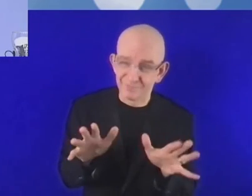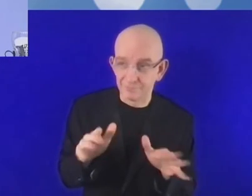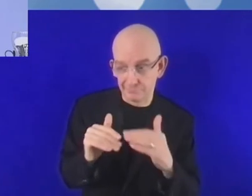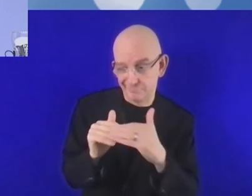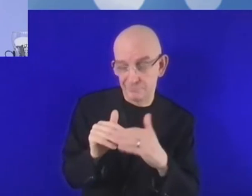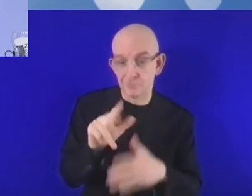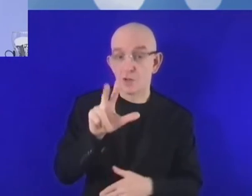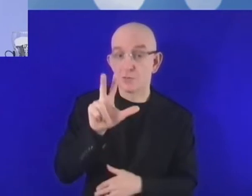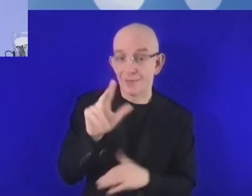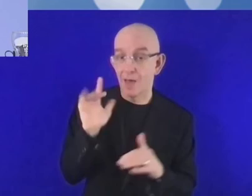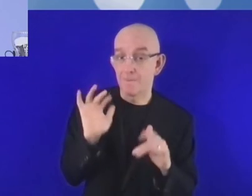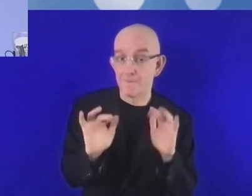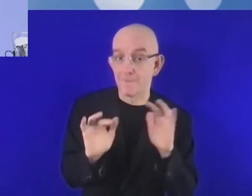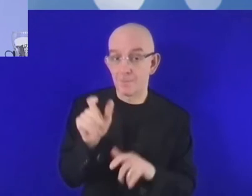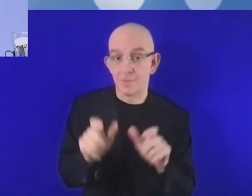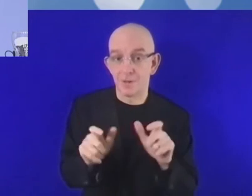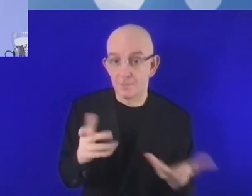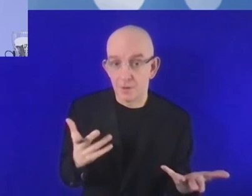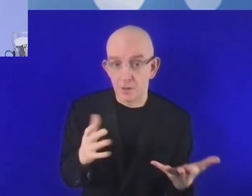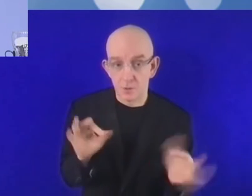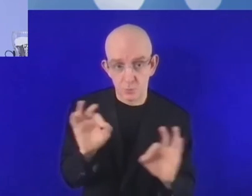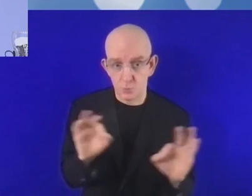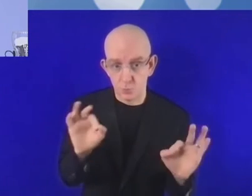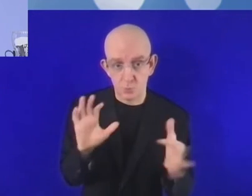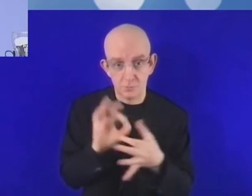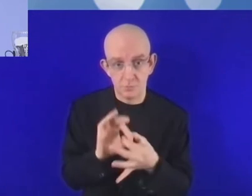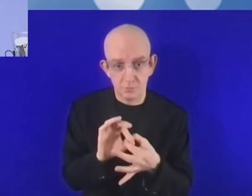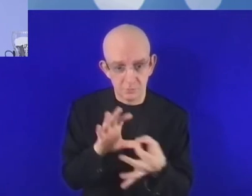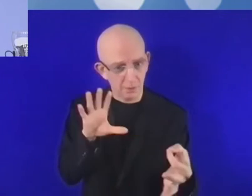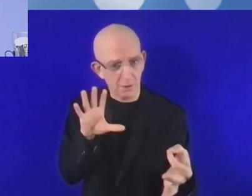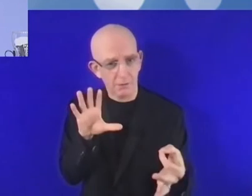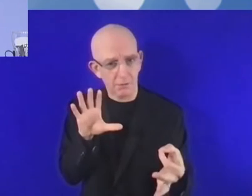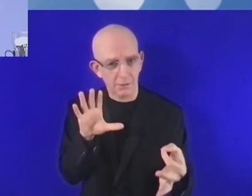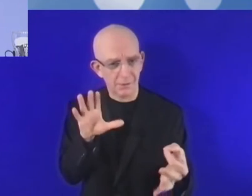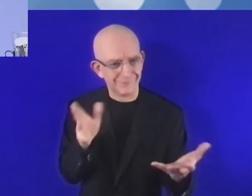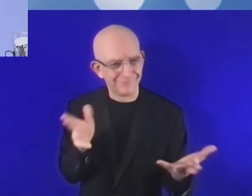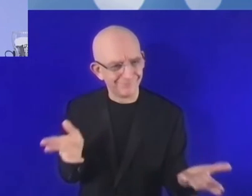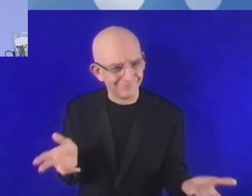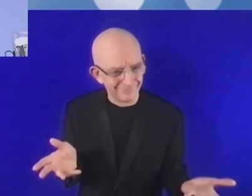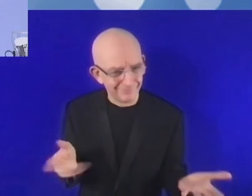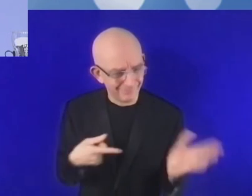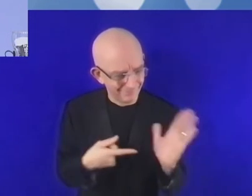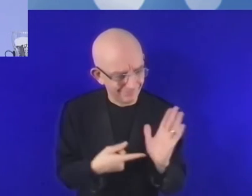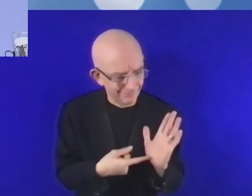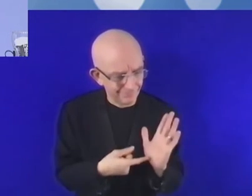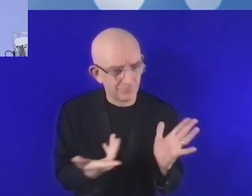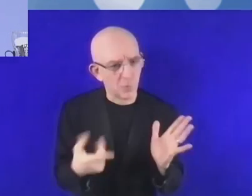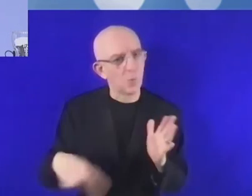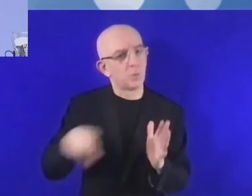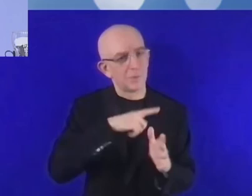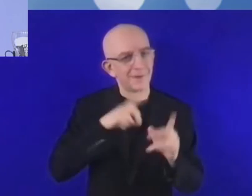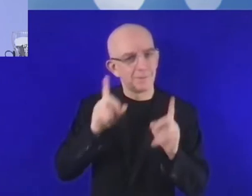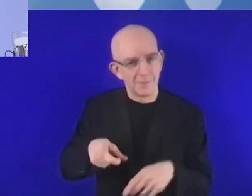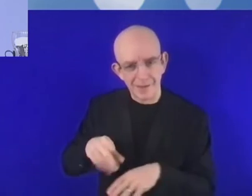Международного союза электросвязи, почти 3 миллиарда людей не имеют доступа к интернету.